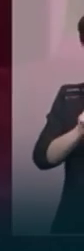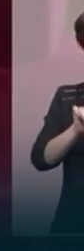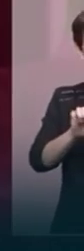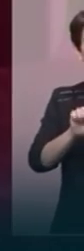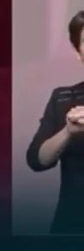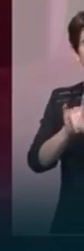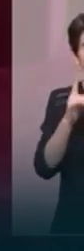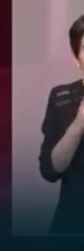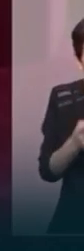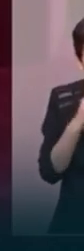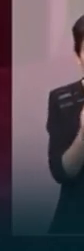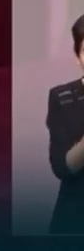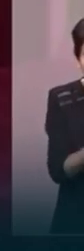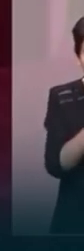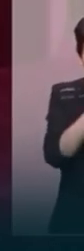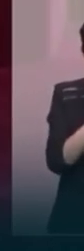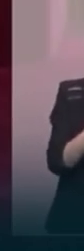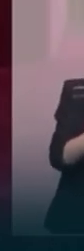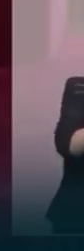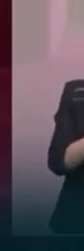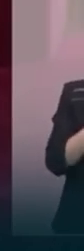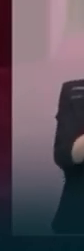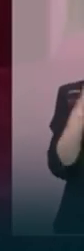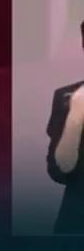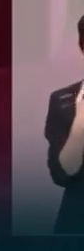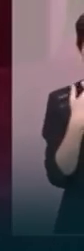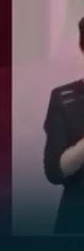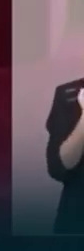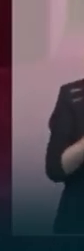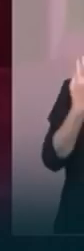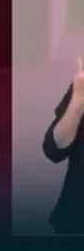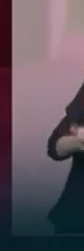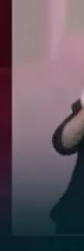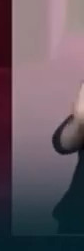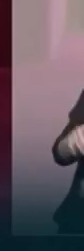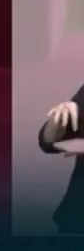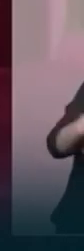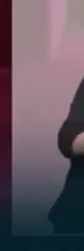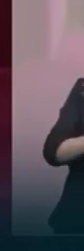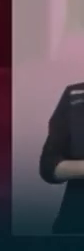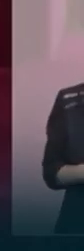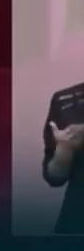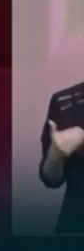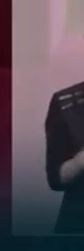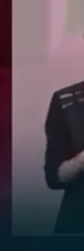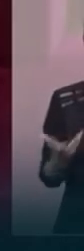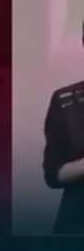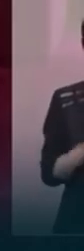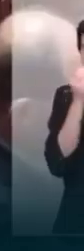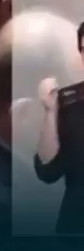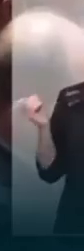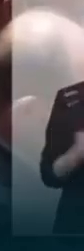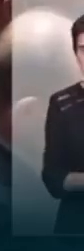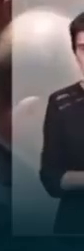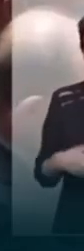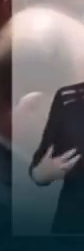enfants que nous nous devons d'accompagner. Et enfin, pour leur qualité de travail de ces accompagnants, parce que aujourd'hui, ce qui se passe, ce sont des démissions, ce sont des